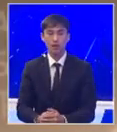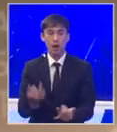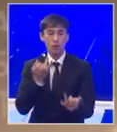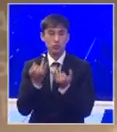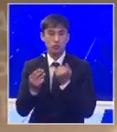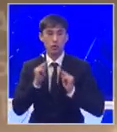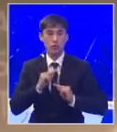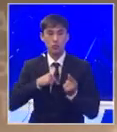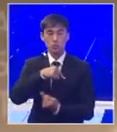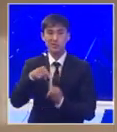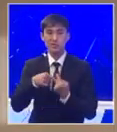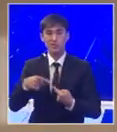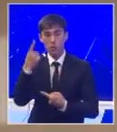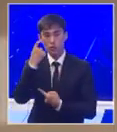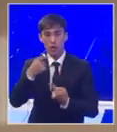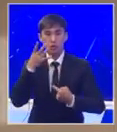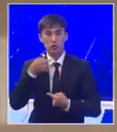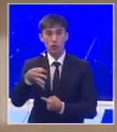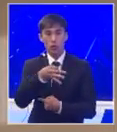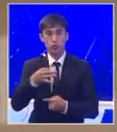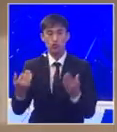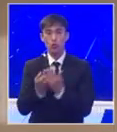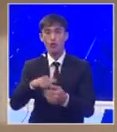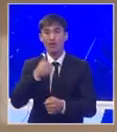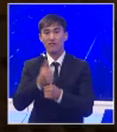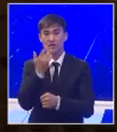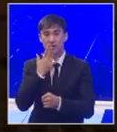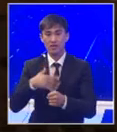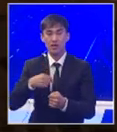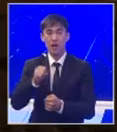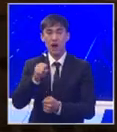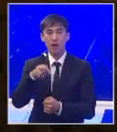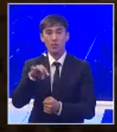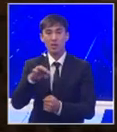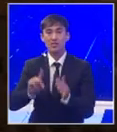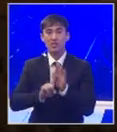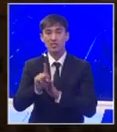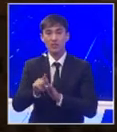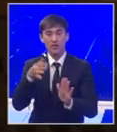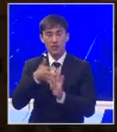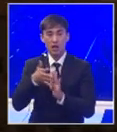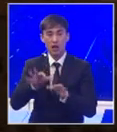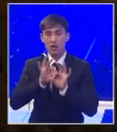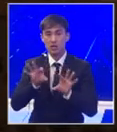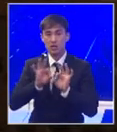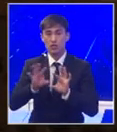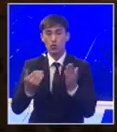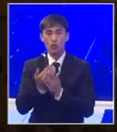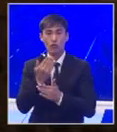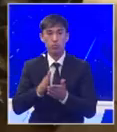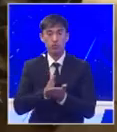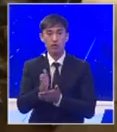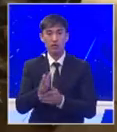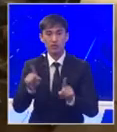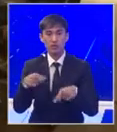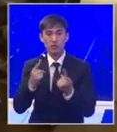Обсуждение работы бизнес-сообщества в Алматинской области новый глава национальной палаты начал с детального рассказа о новых подходах трансформации